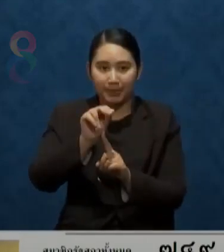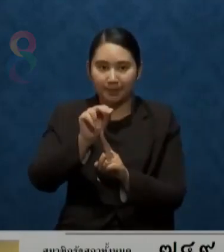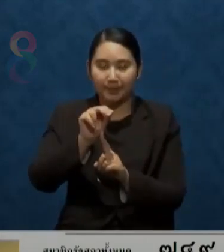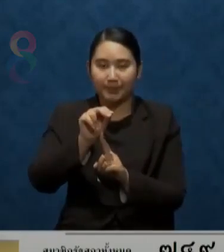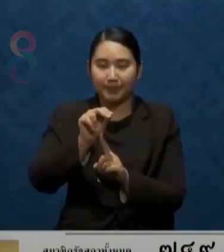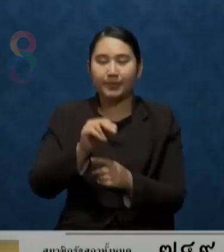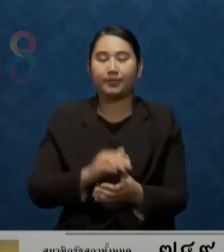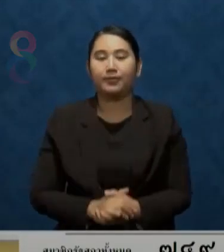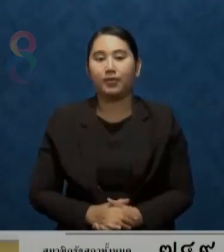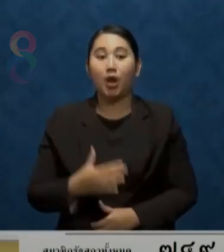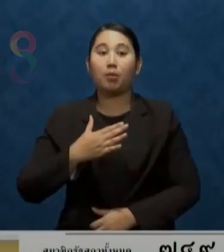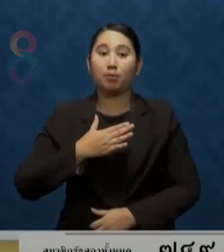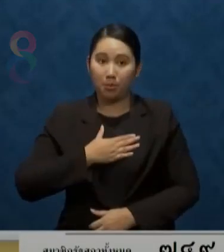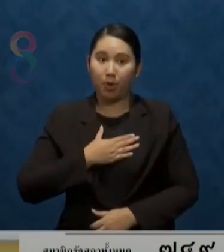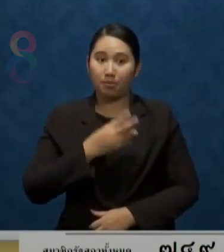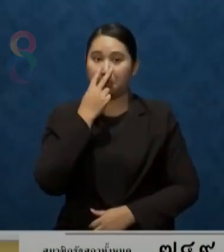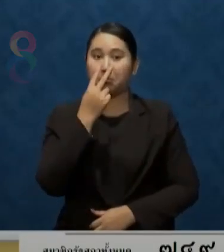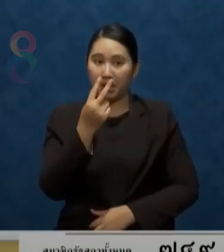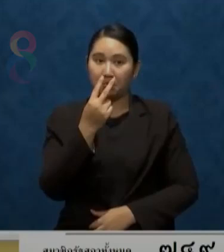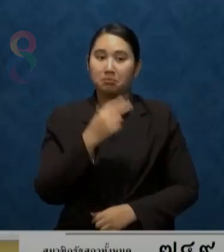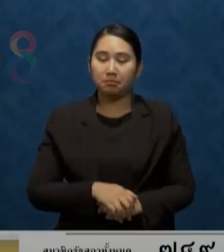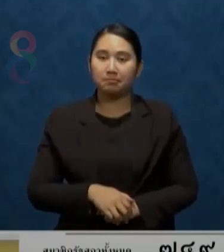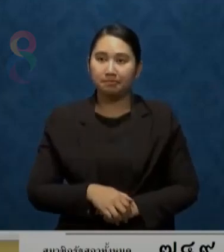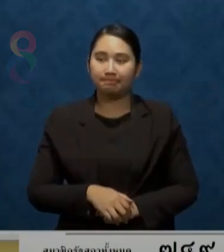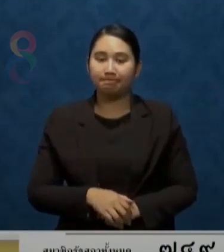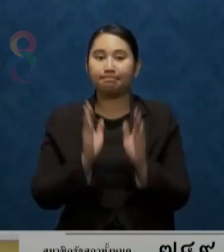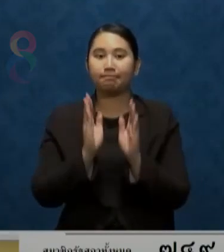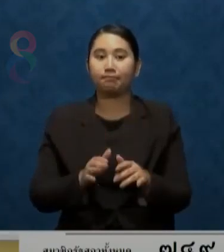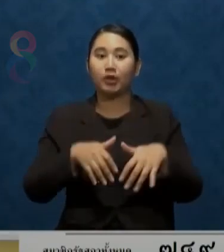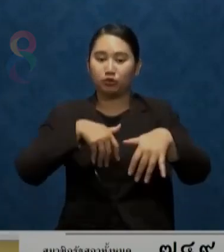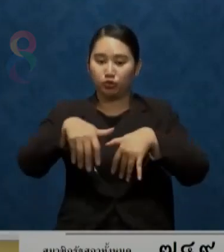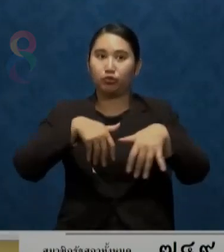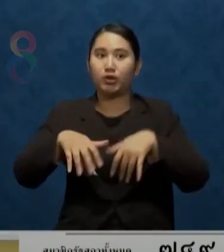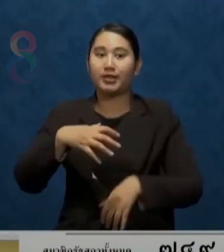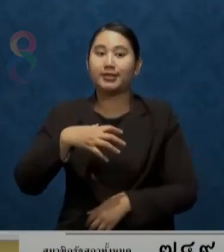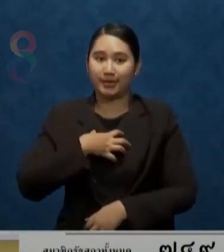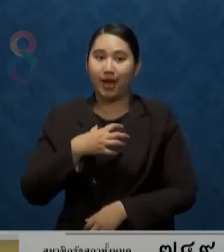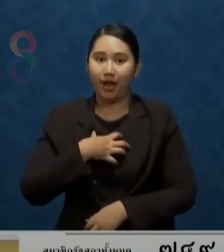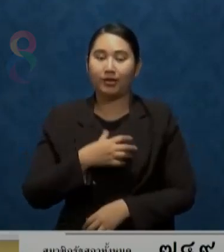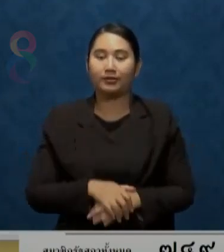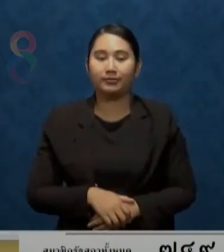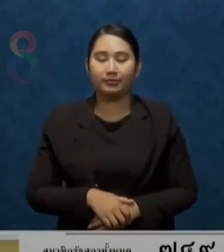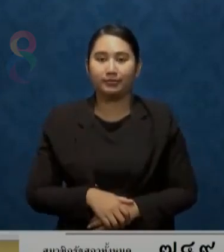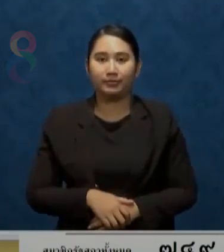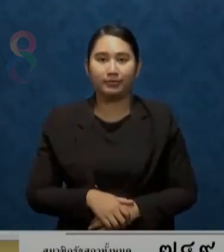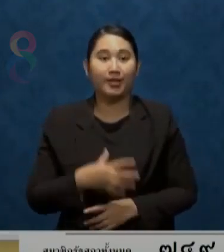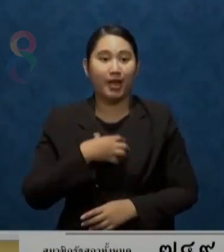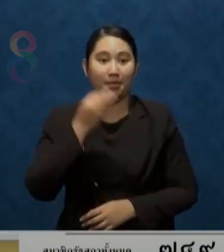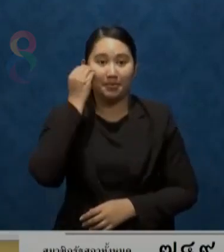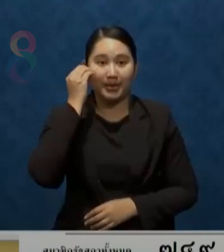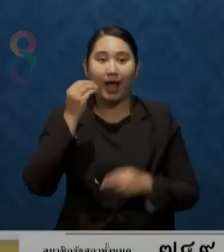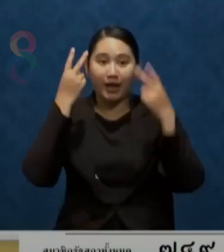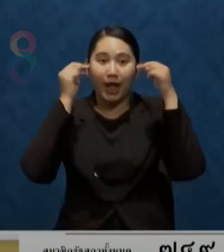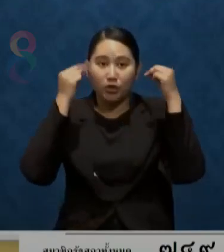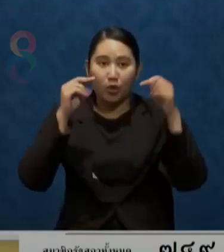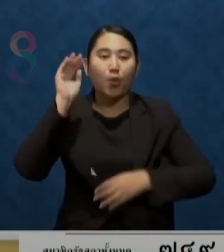นะครับผมก็เห็นว่าเป็นความต้องการของพี่น้องประชาชนนะครับมันเป็นความรักเป็นความ